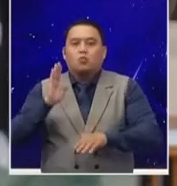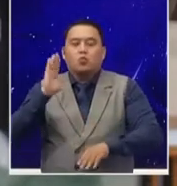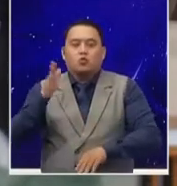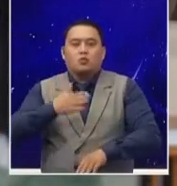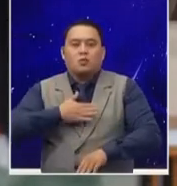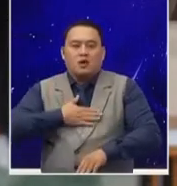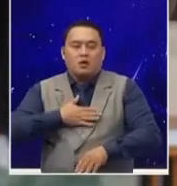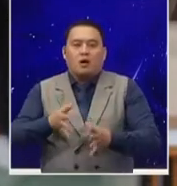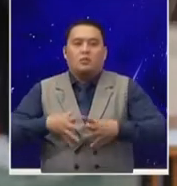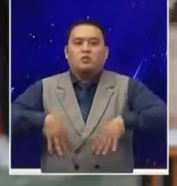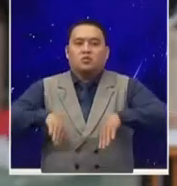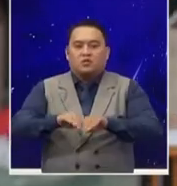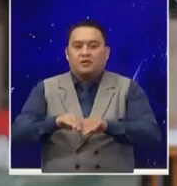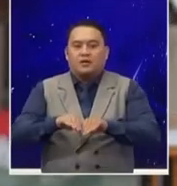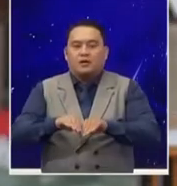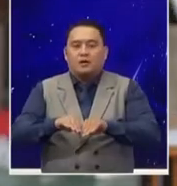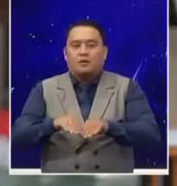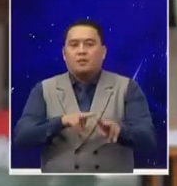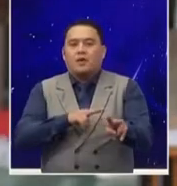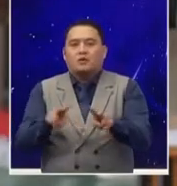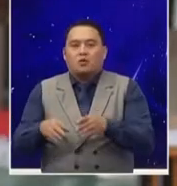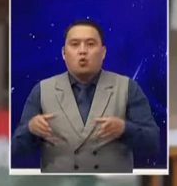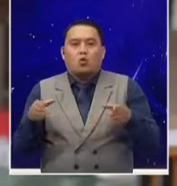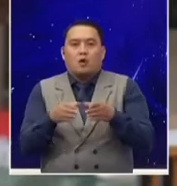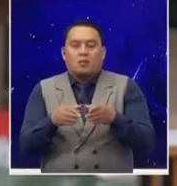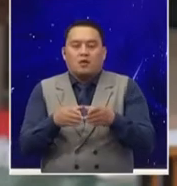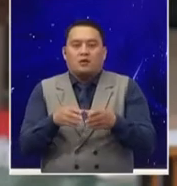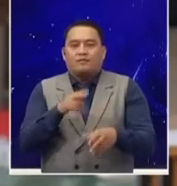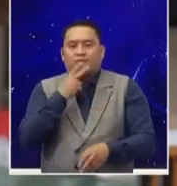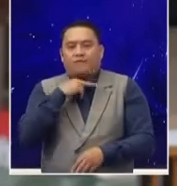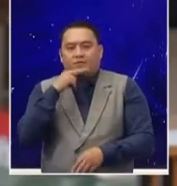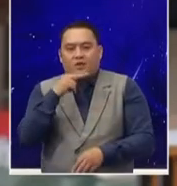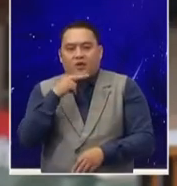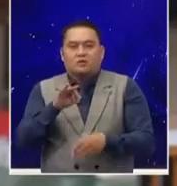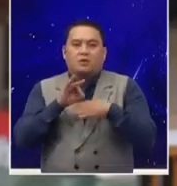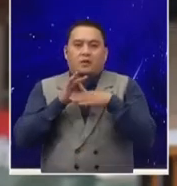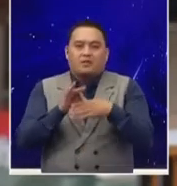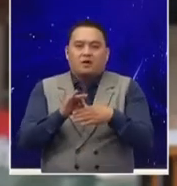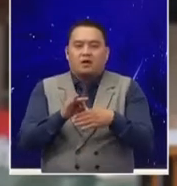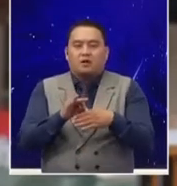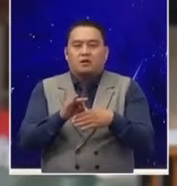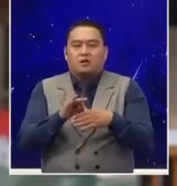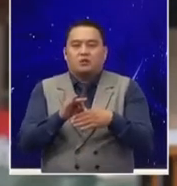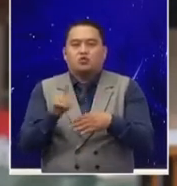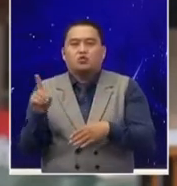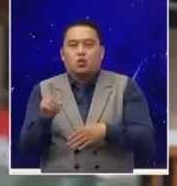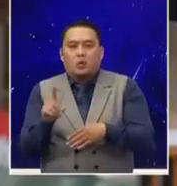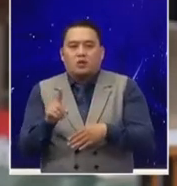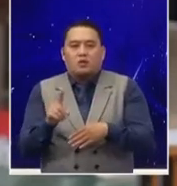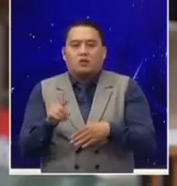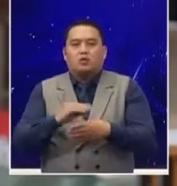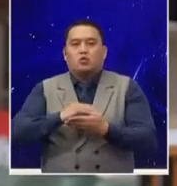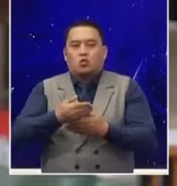мы будем как общественники, а как мониторная группа, как проектный офис наблюдать и сопровождать контрольно, чтобы эти